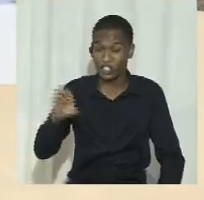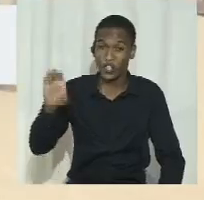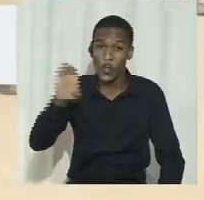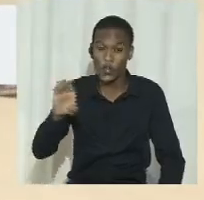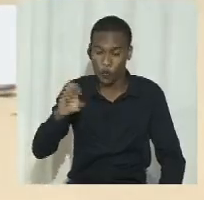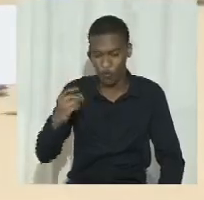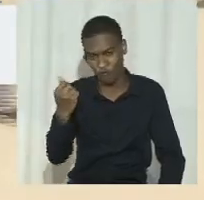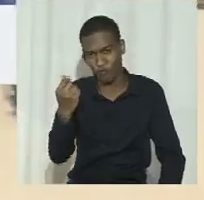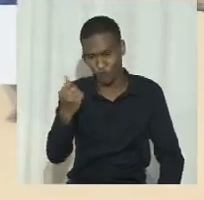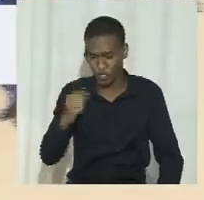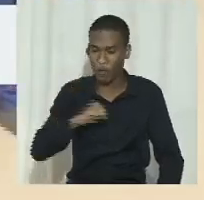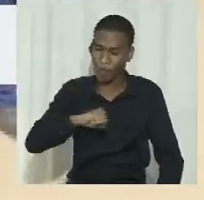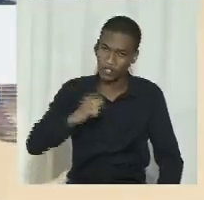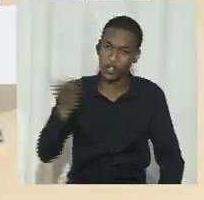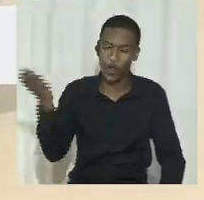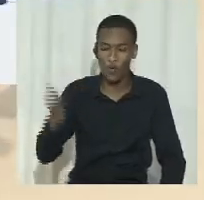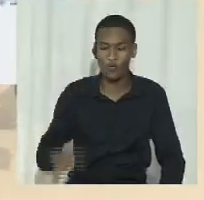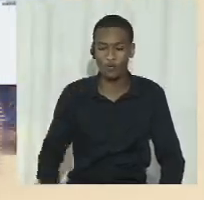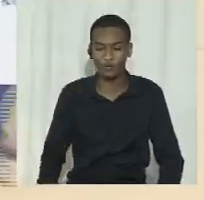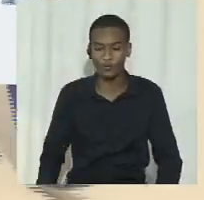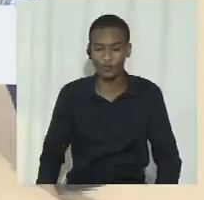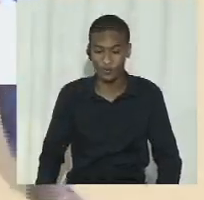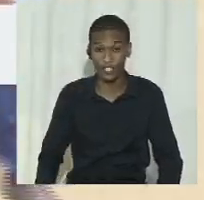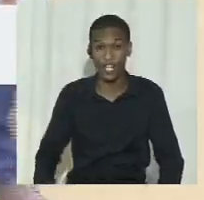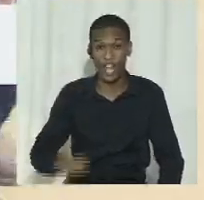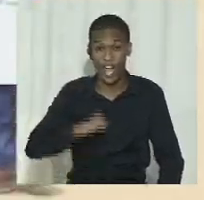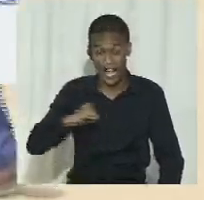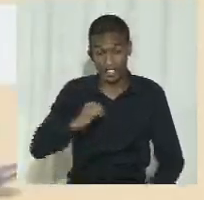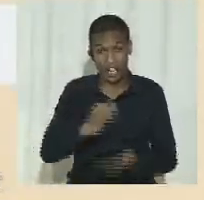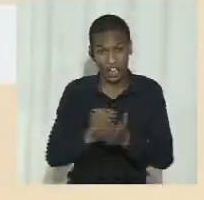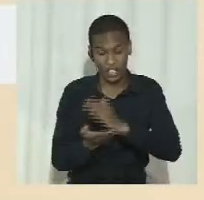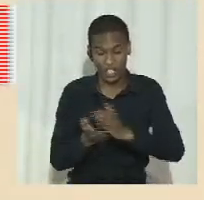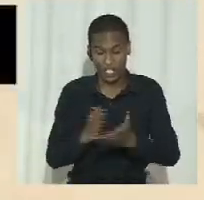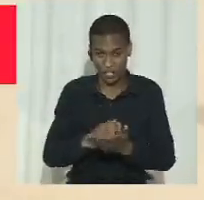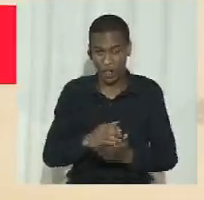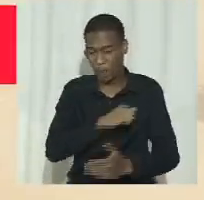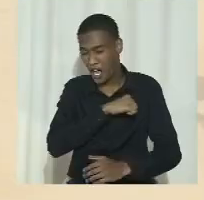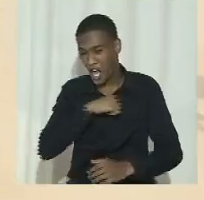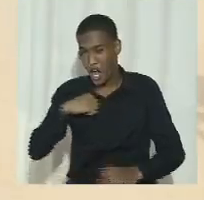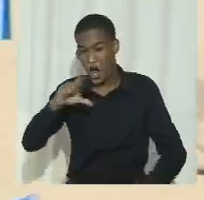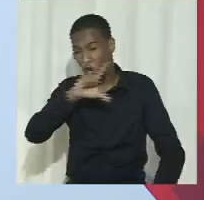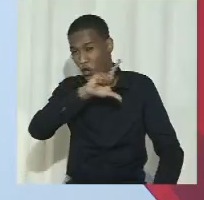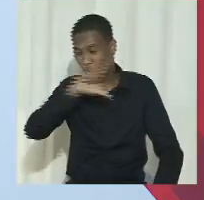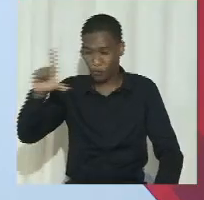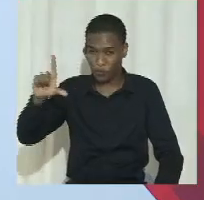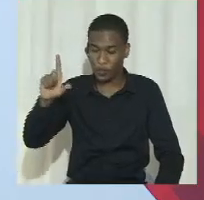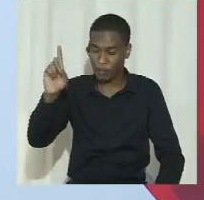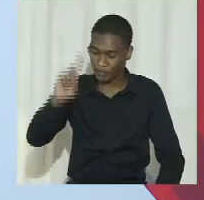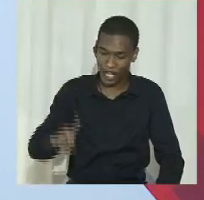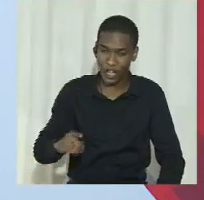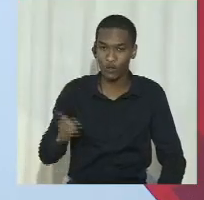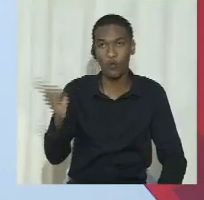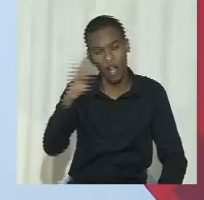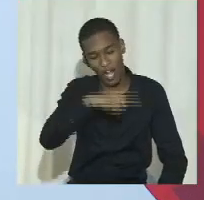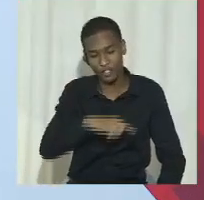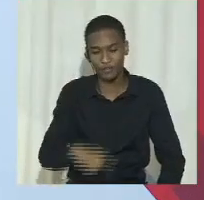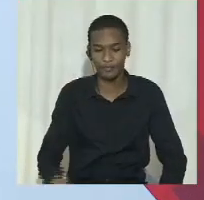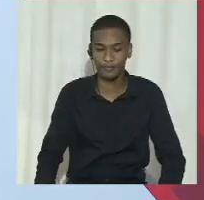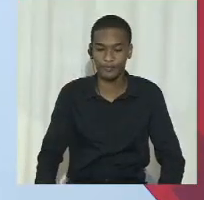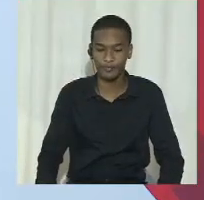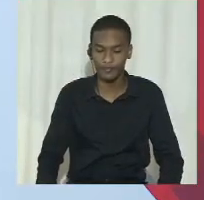50 amin'izato tapitrisa ariary. Asa ho tanterahana mandritra ny 20 amin'izato andro. Fanitsidika